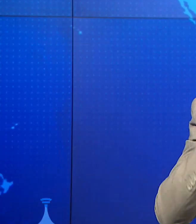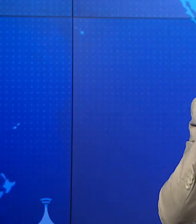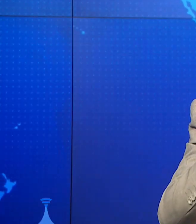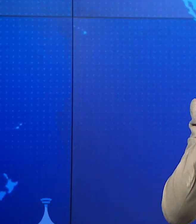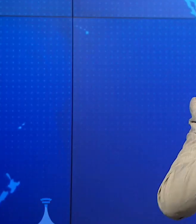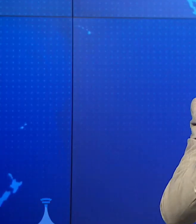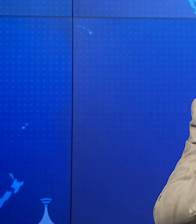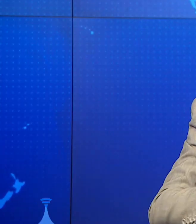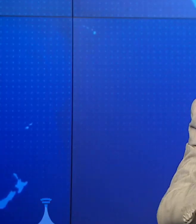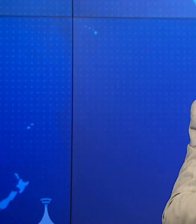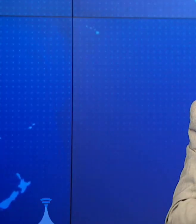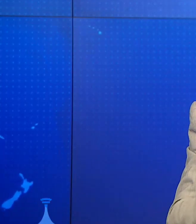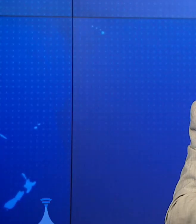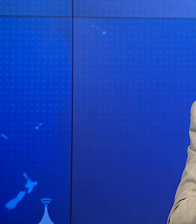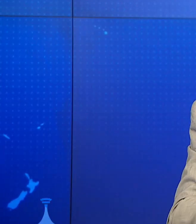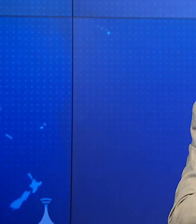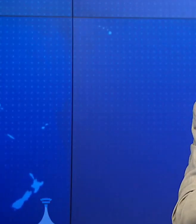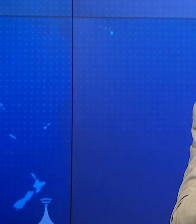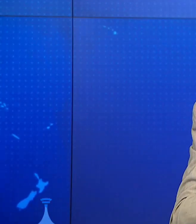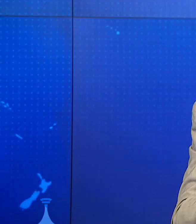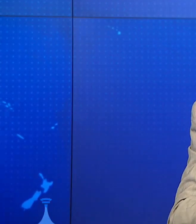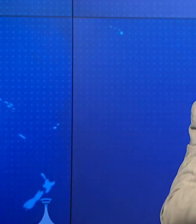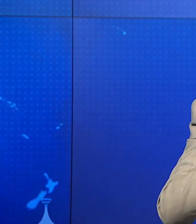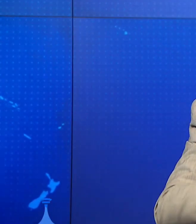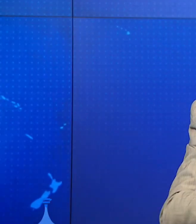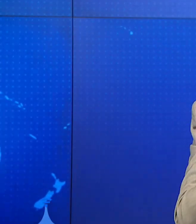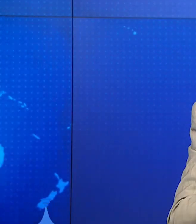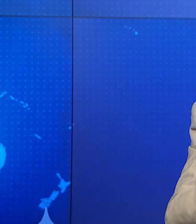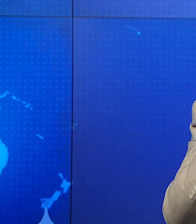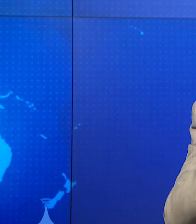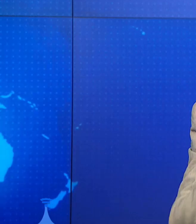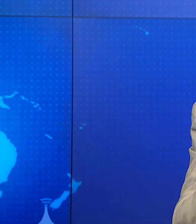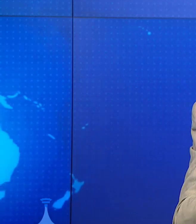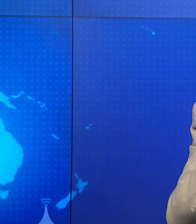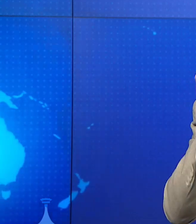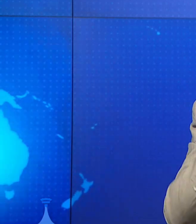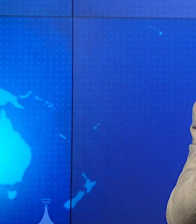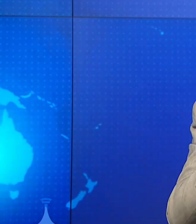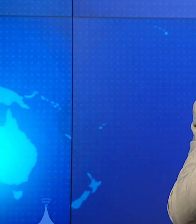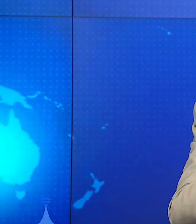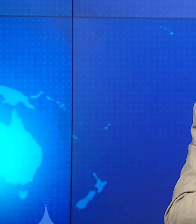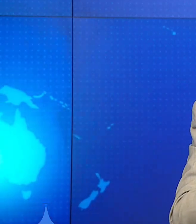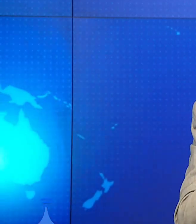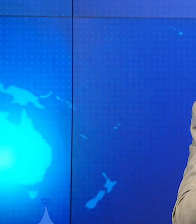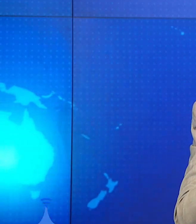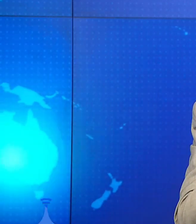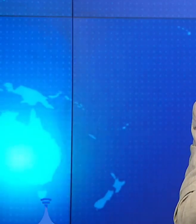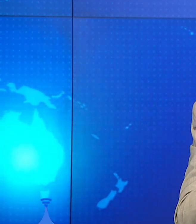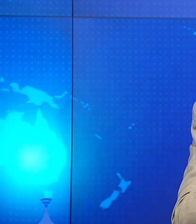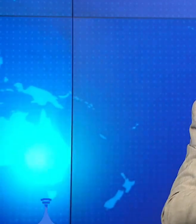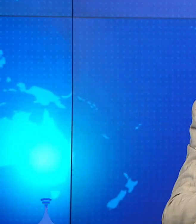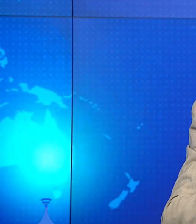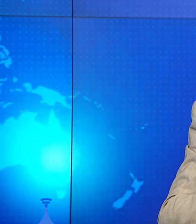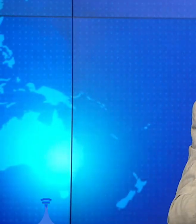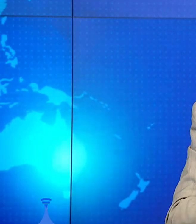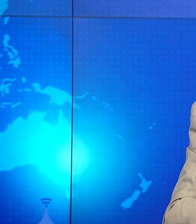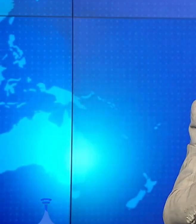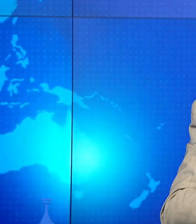ከለውጡ በፊት የኢትዮጵያ የስንዴ ምርት ፍላጎትን ግማሽ ብቻ የነበረ ሲሆን ባለፉት 8 ዓመታት በተሰራው ስራ